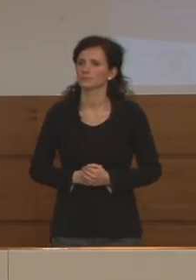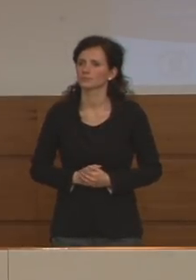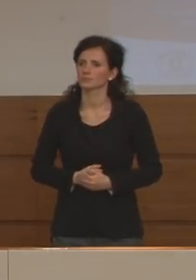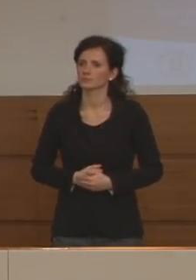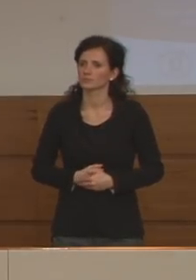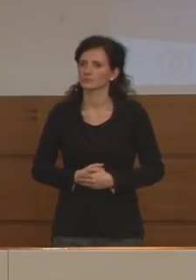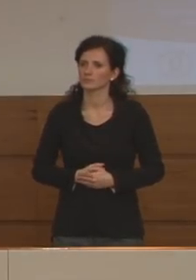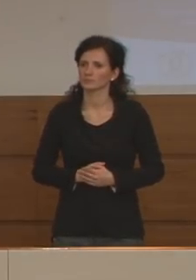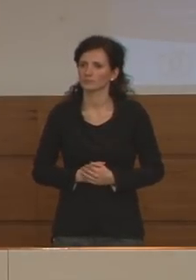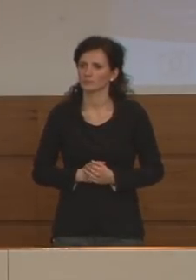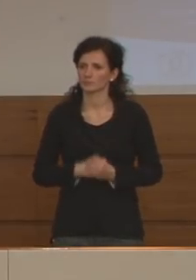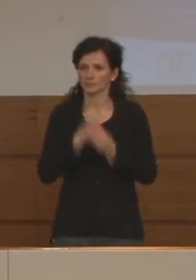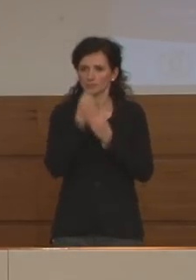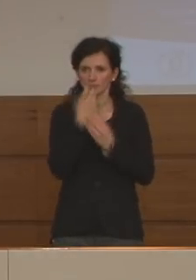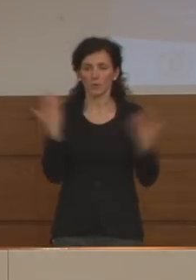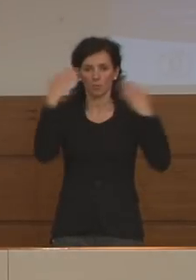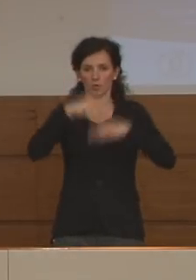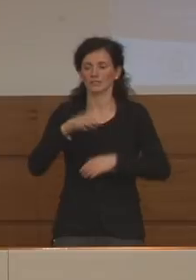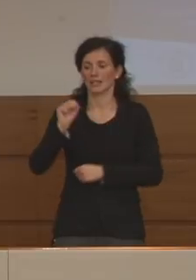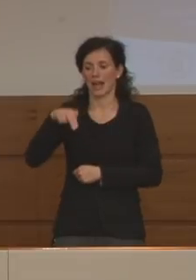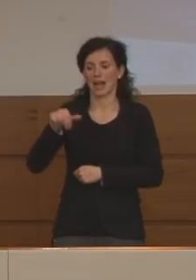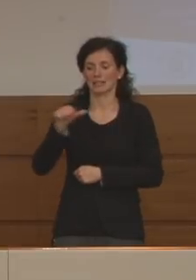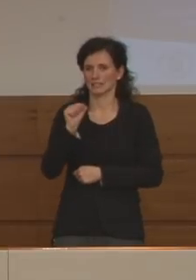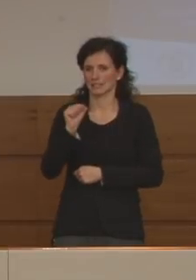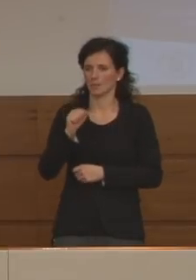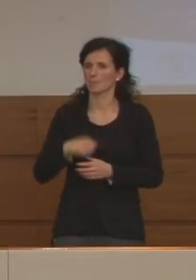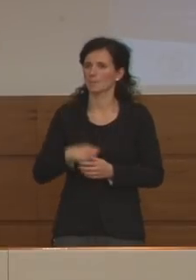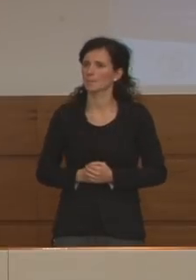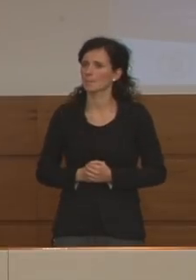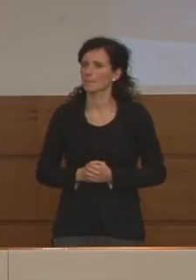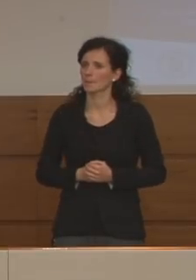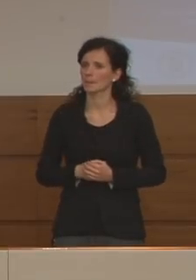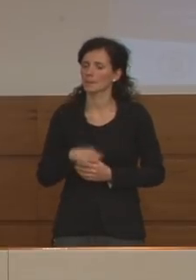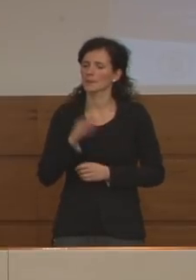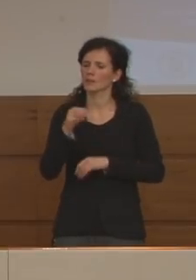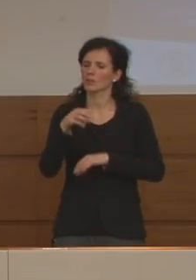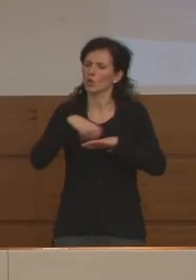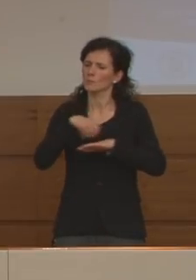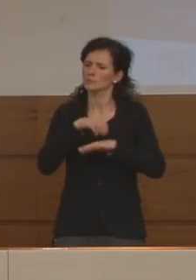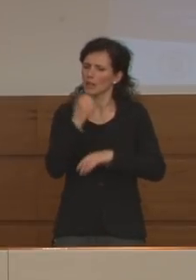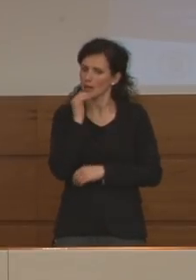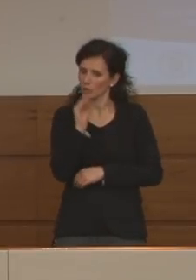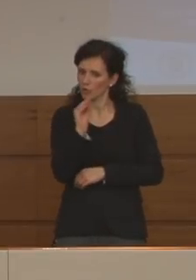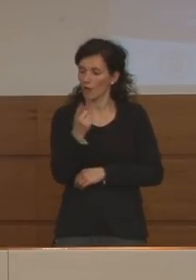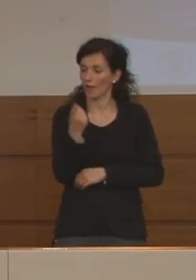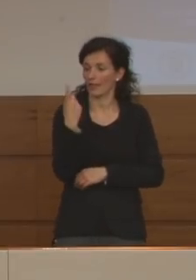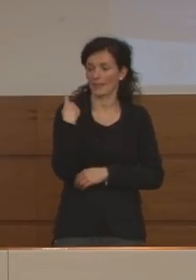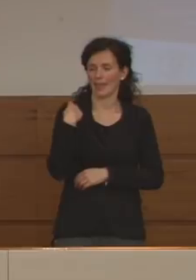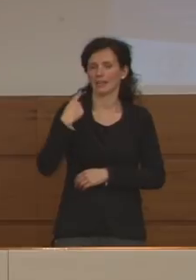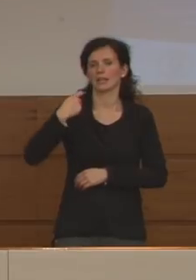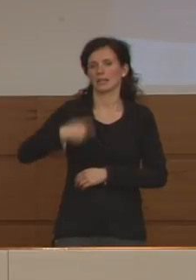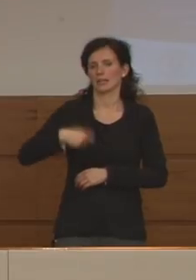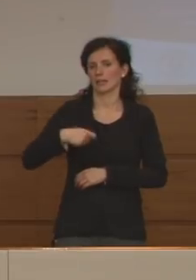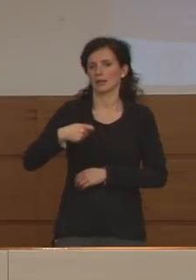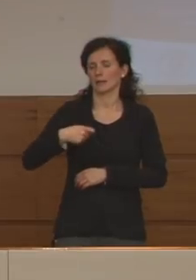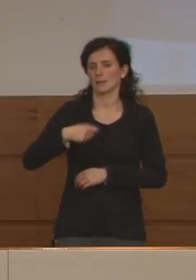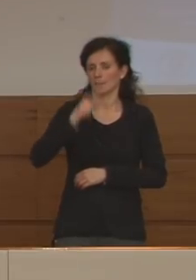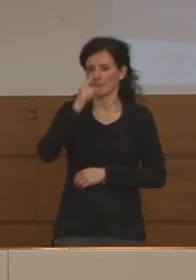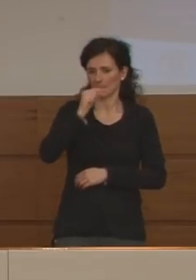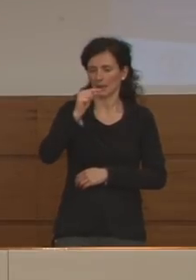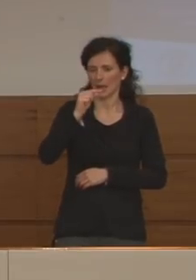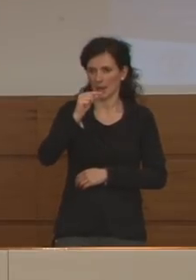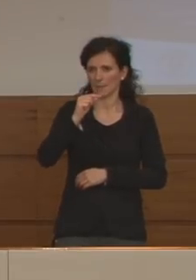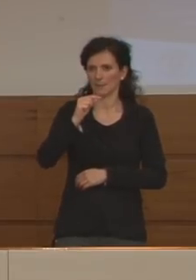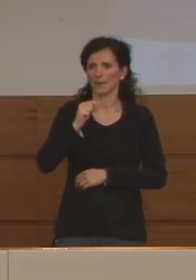buonasera matteo guidelli dell'ansa volevo chiedere al commissario ieri sera il premier ha annunciato un ordinanza di protezione civile con